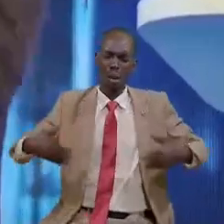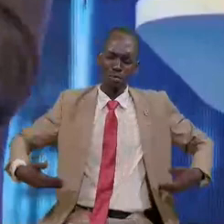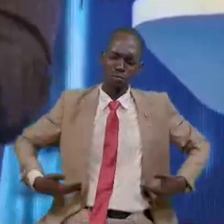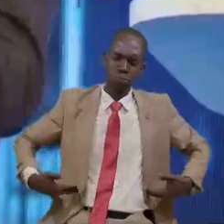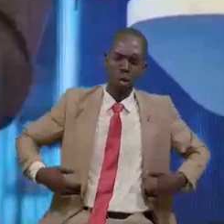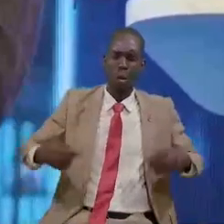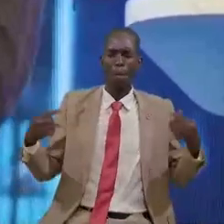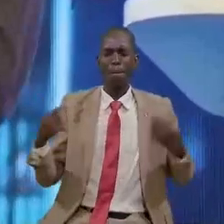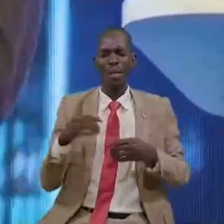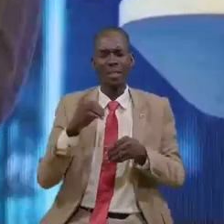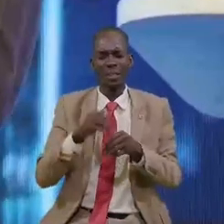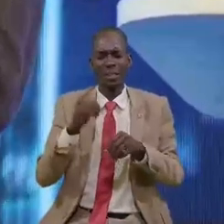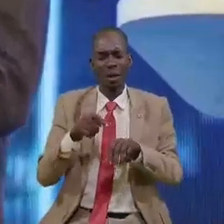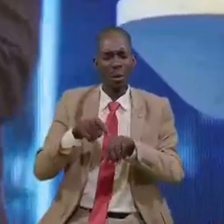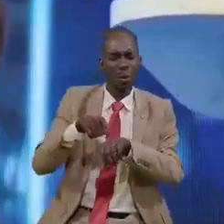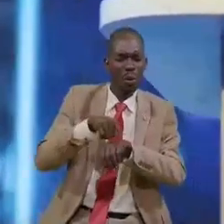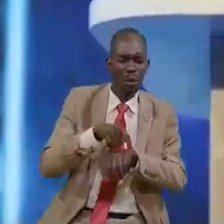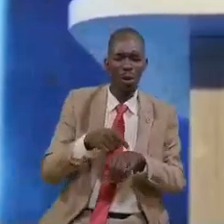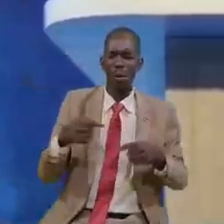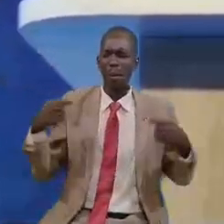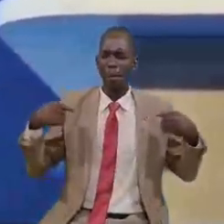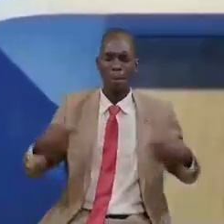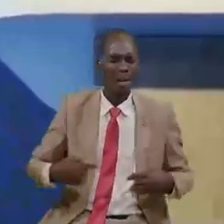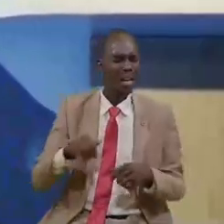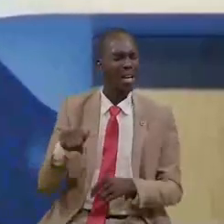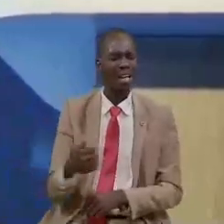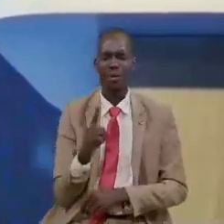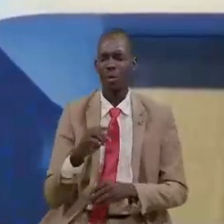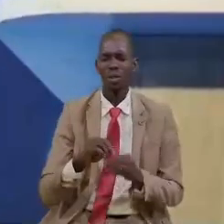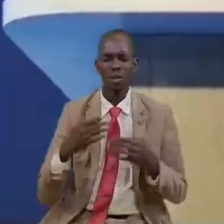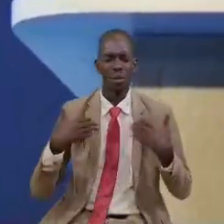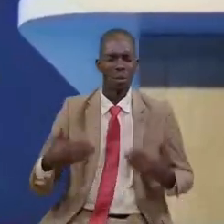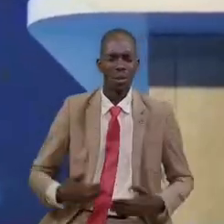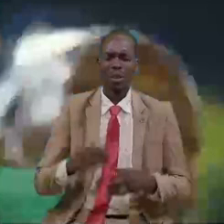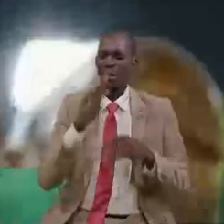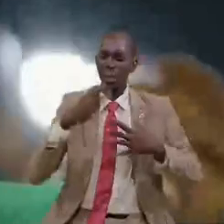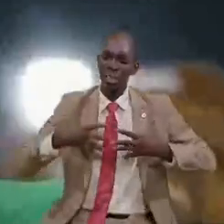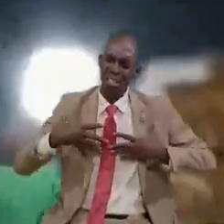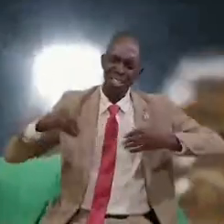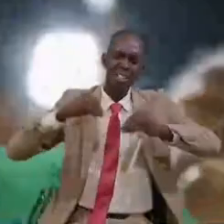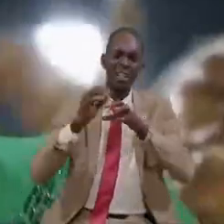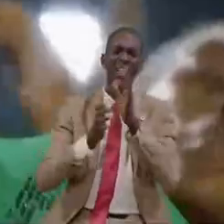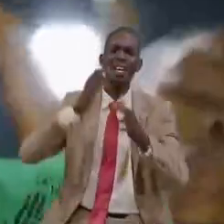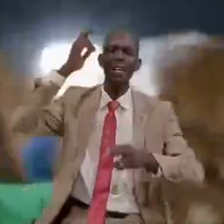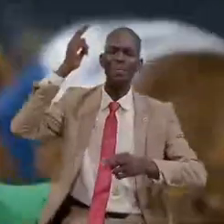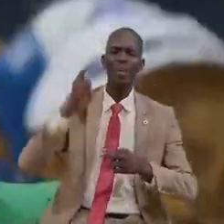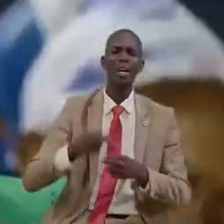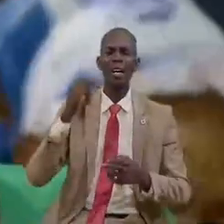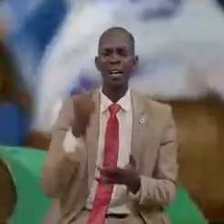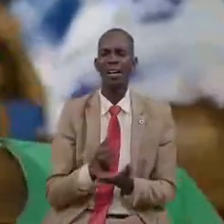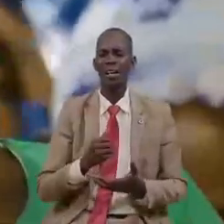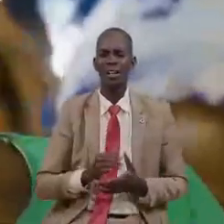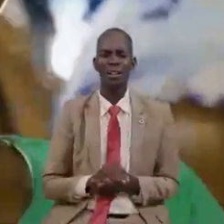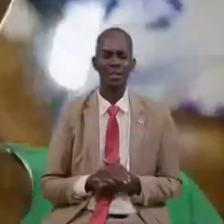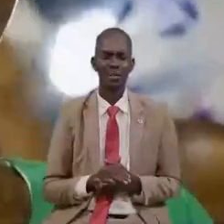la douleur partout dans le corps, soyez en guéri au nom de Jésus-Christ. Seigneur,